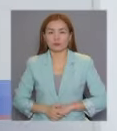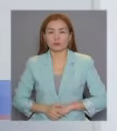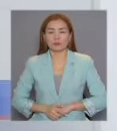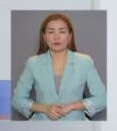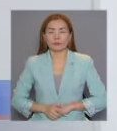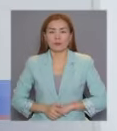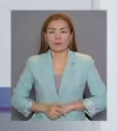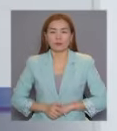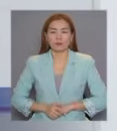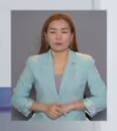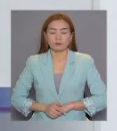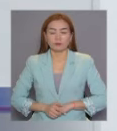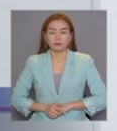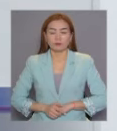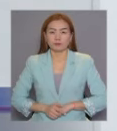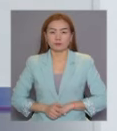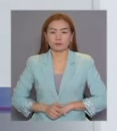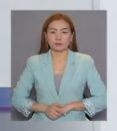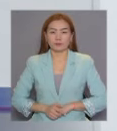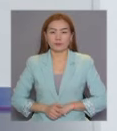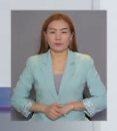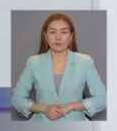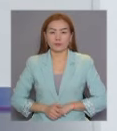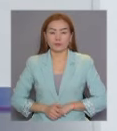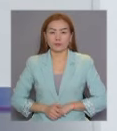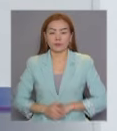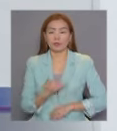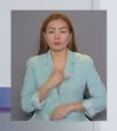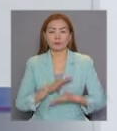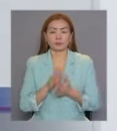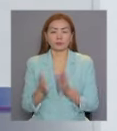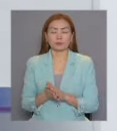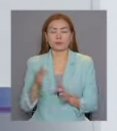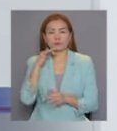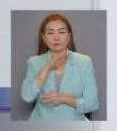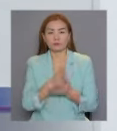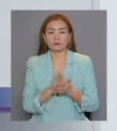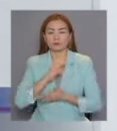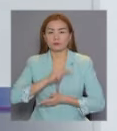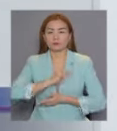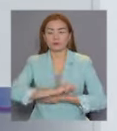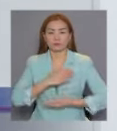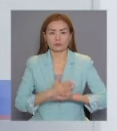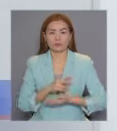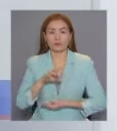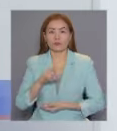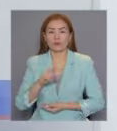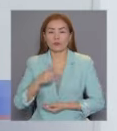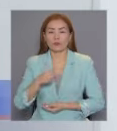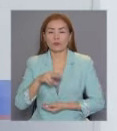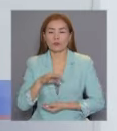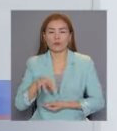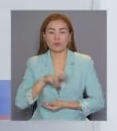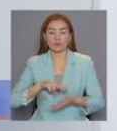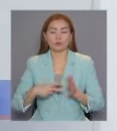как практикующему логопеду с многолетним стажем. Менің жағдайымда көп жылдық жұмыс өтілі бар логопед маман ретінде